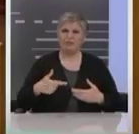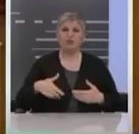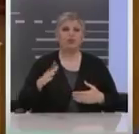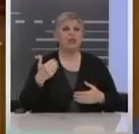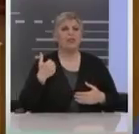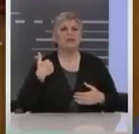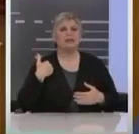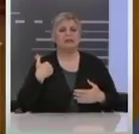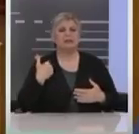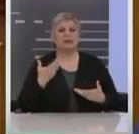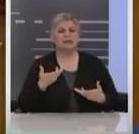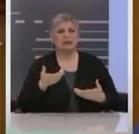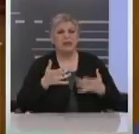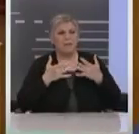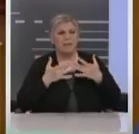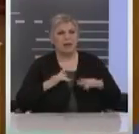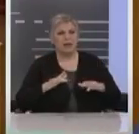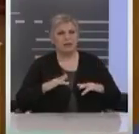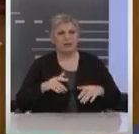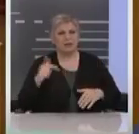να ζητήσει την παρέτηση της Περιφερειάρχης.